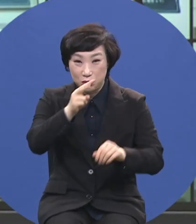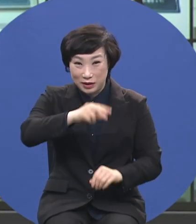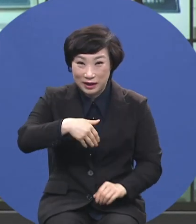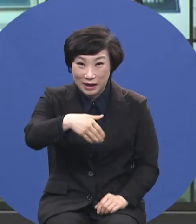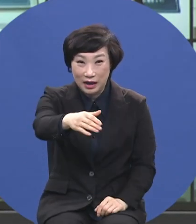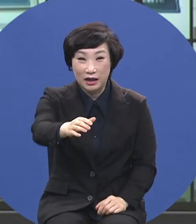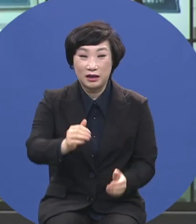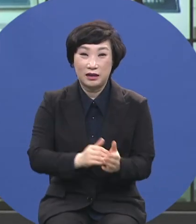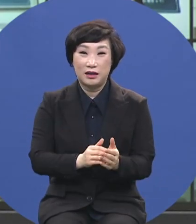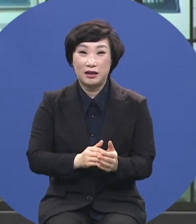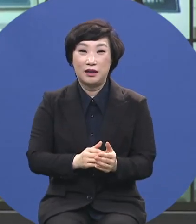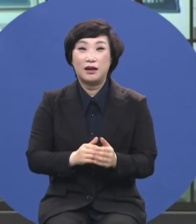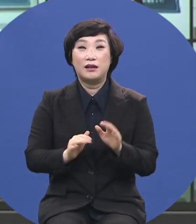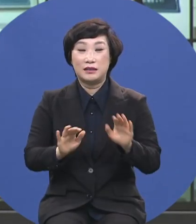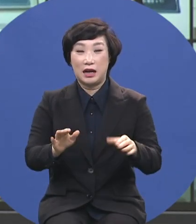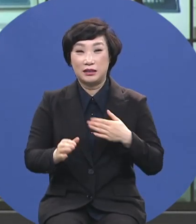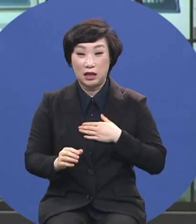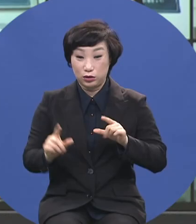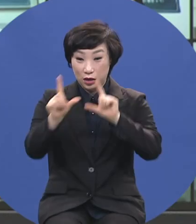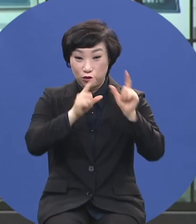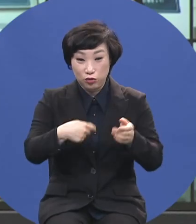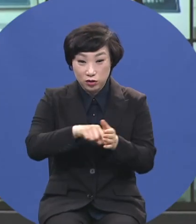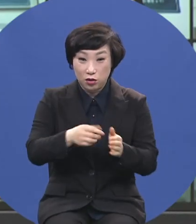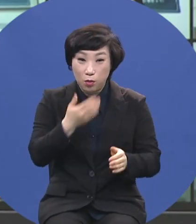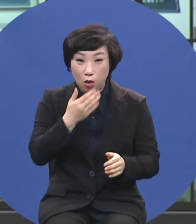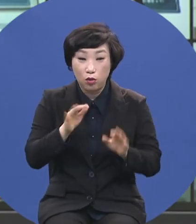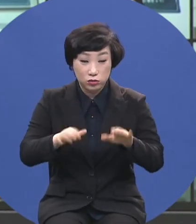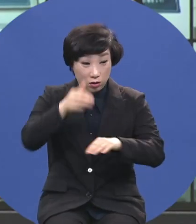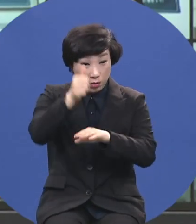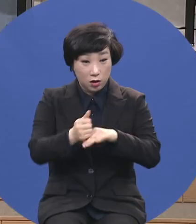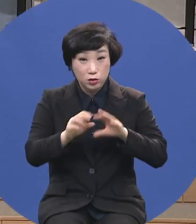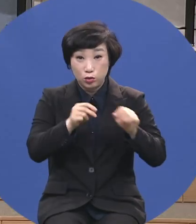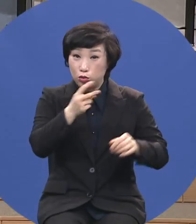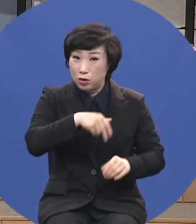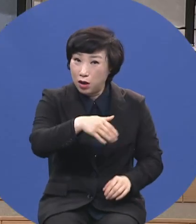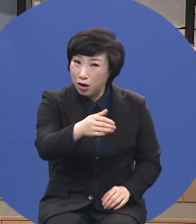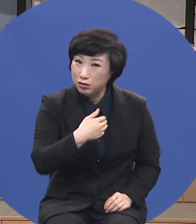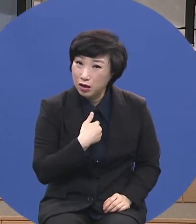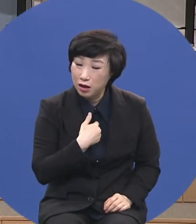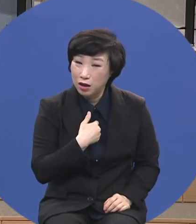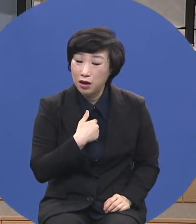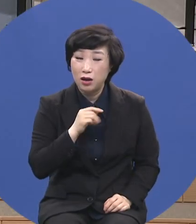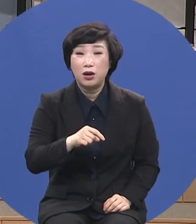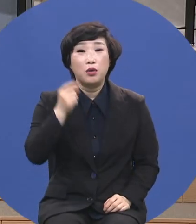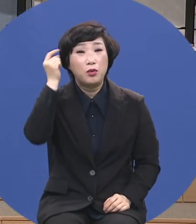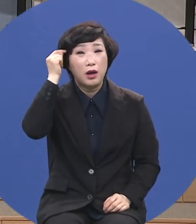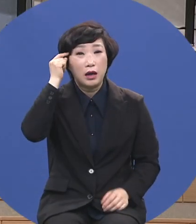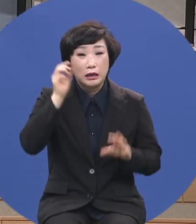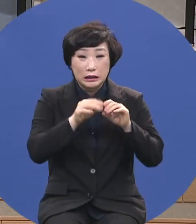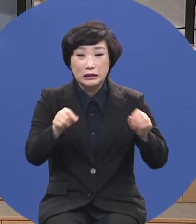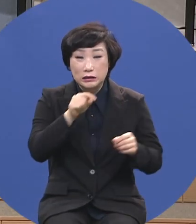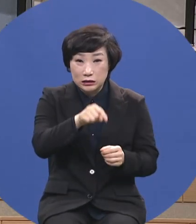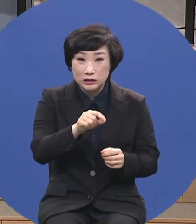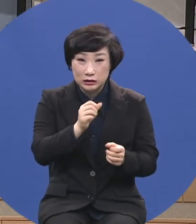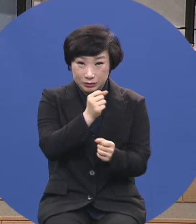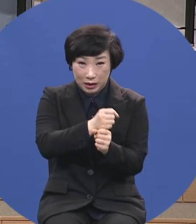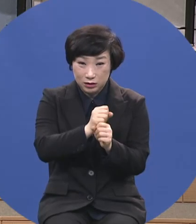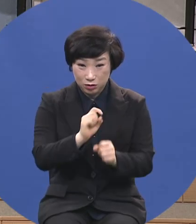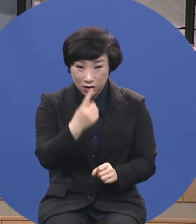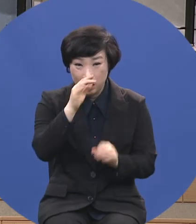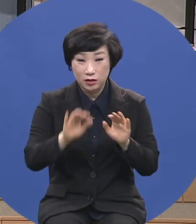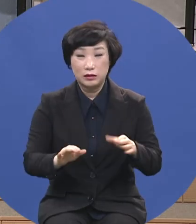돌아가니 살려고 먹는데 흙으로 돌아간대요. 그 속에 네가 취함을 얻었음이니라.